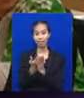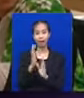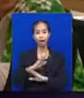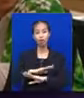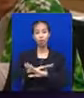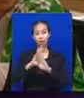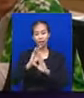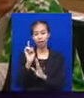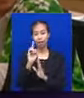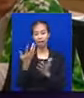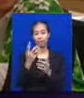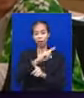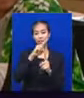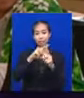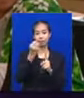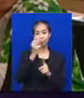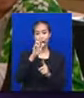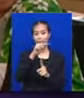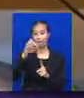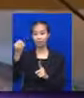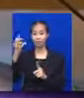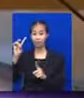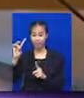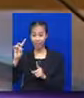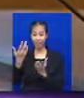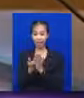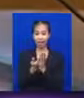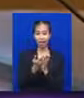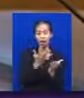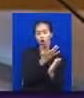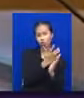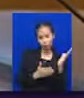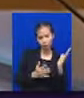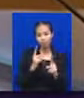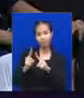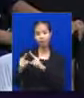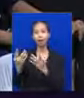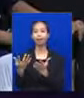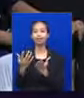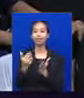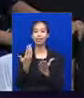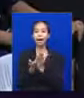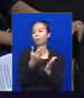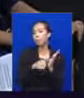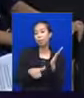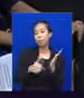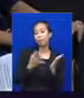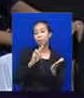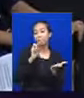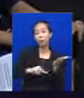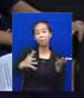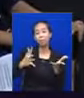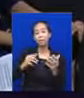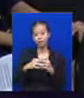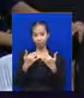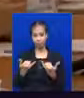ช่วงวันที่ 13-17 เมษายนนี้และอีก10ผู้ประกอบการด้านดิจิตอลมอบส่วนลดและสิทธิพิเศษของร